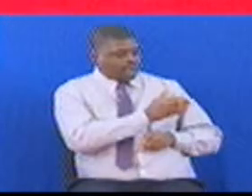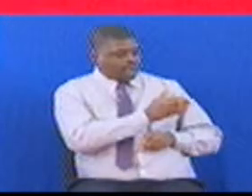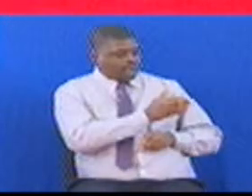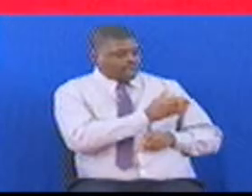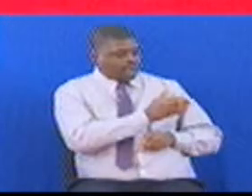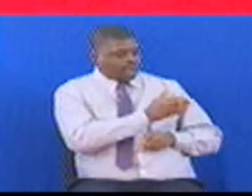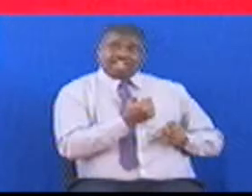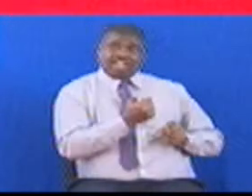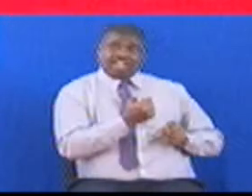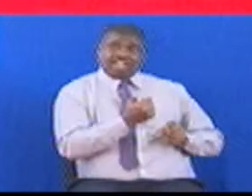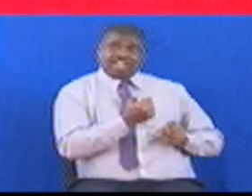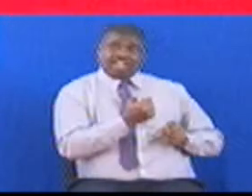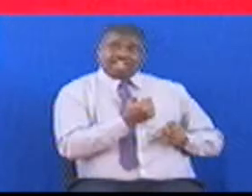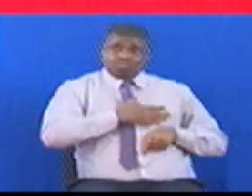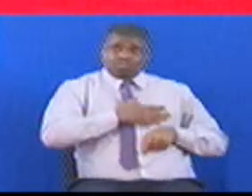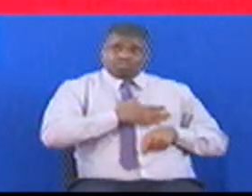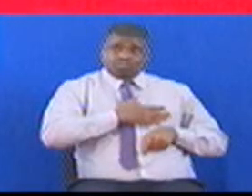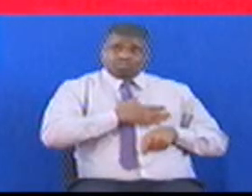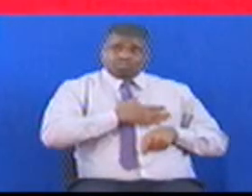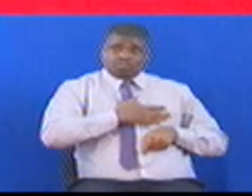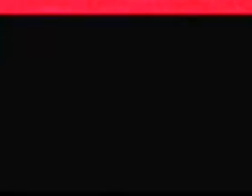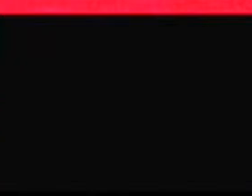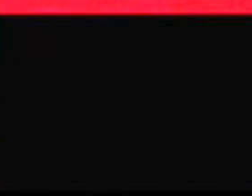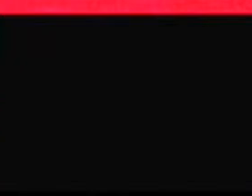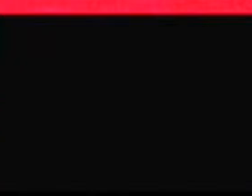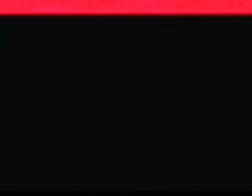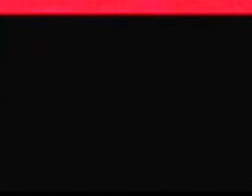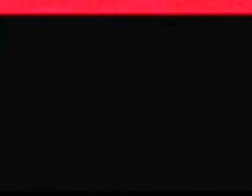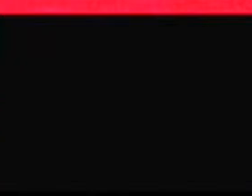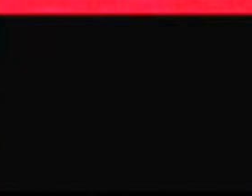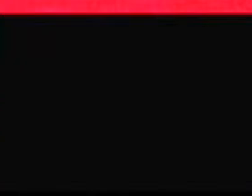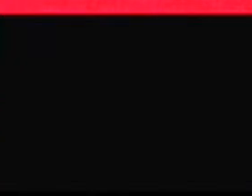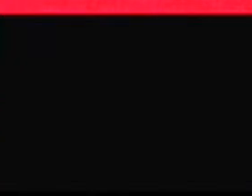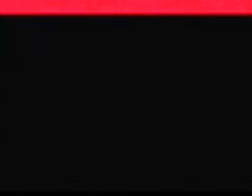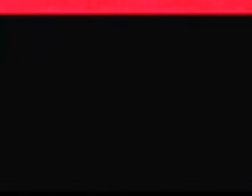Tanzania athari za COVID-19 kwenye uchumi,